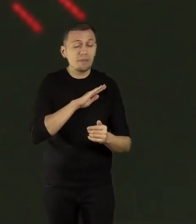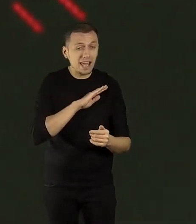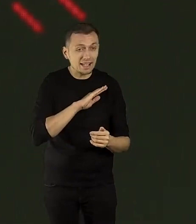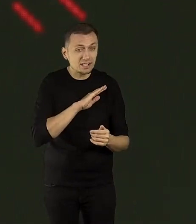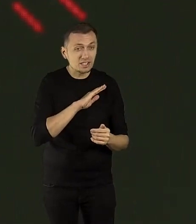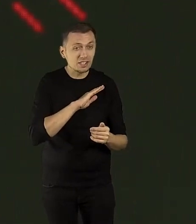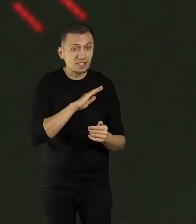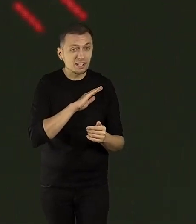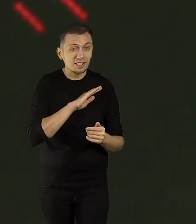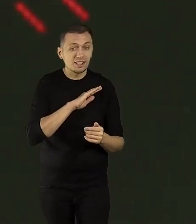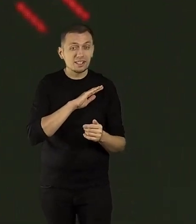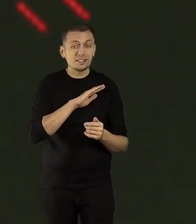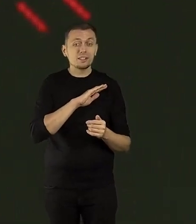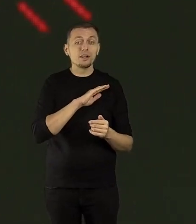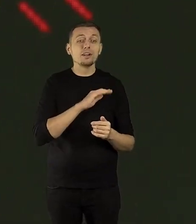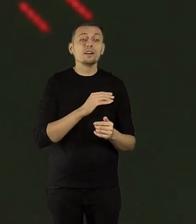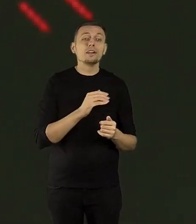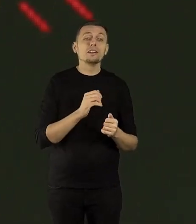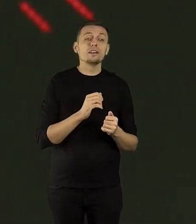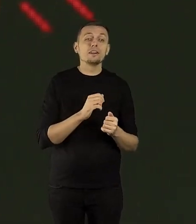miał, to była